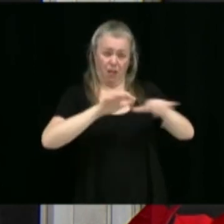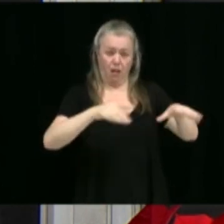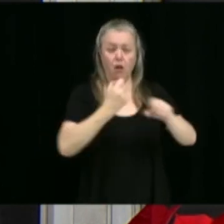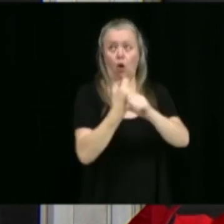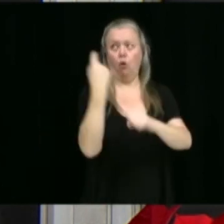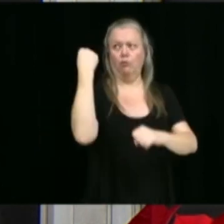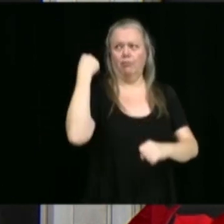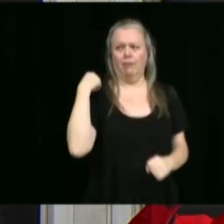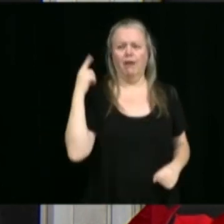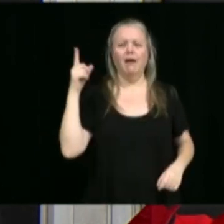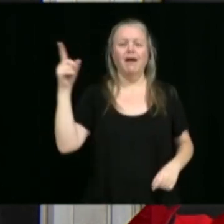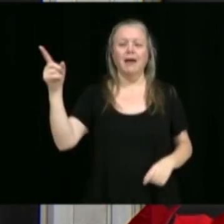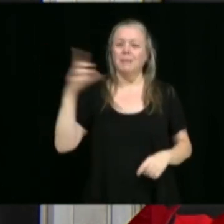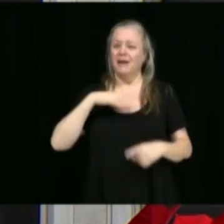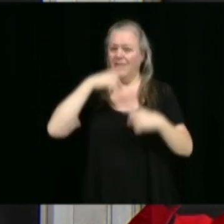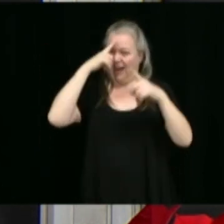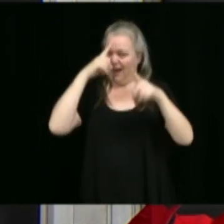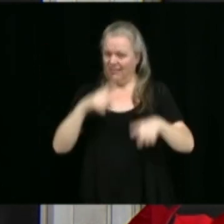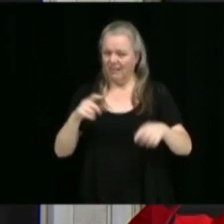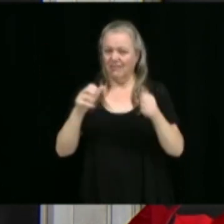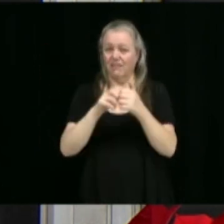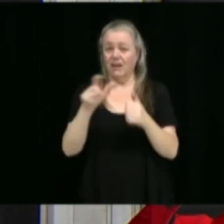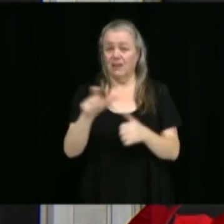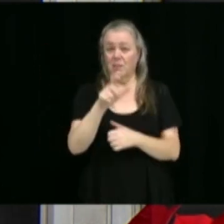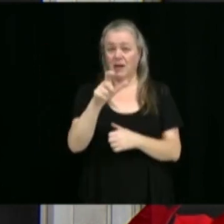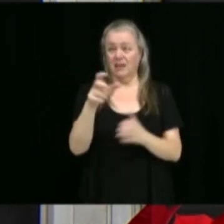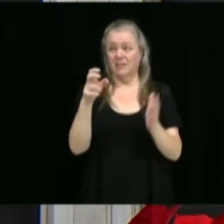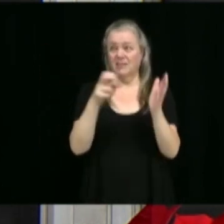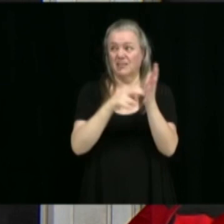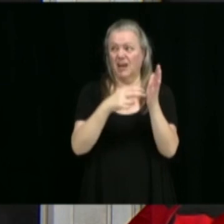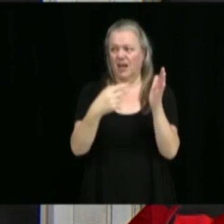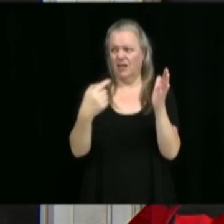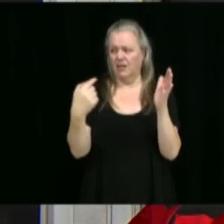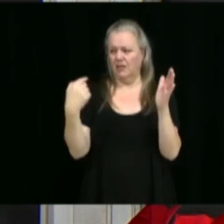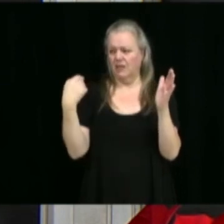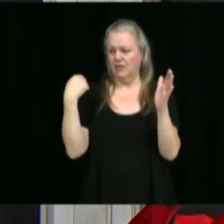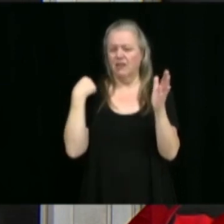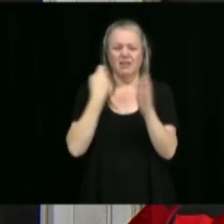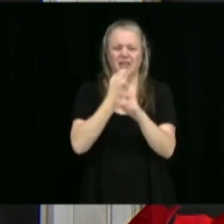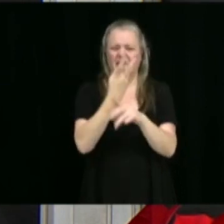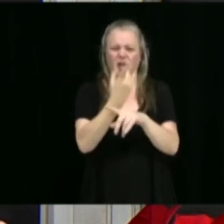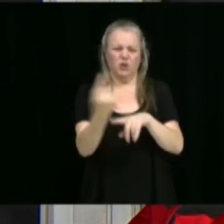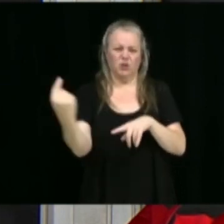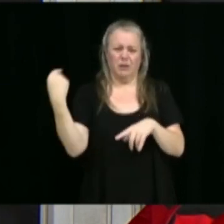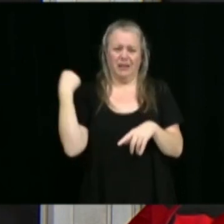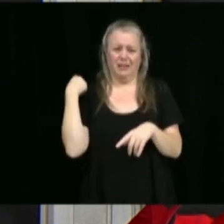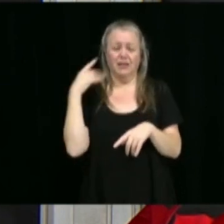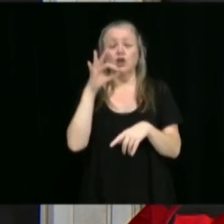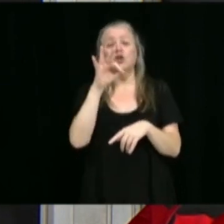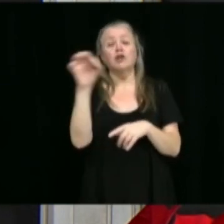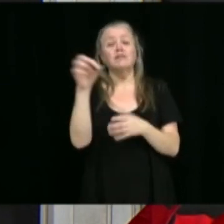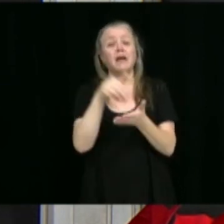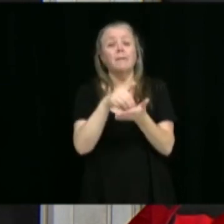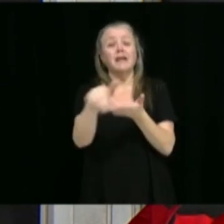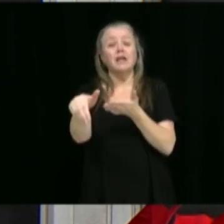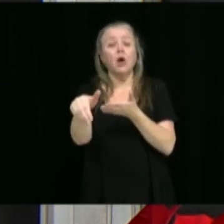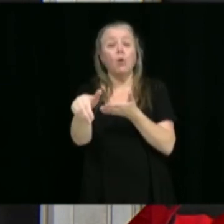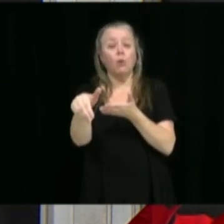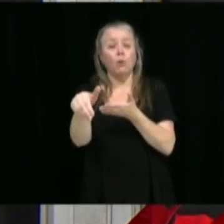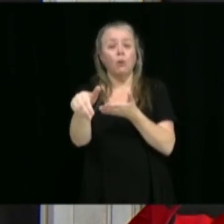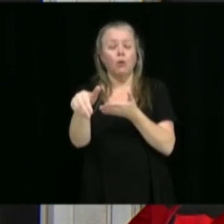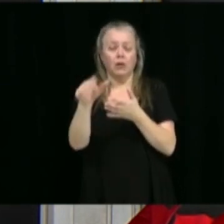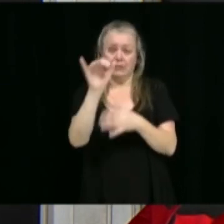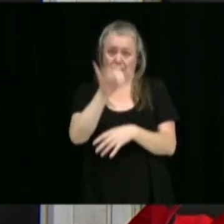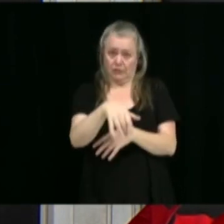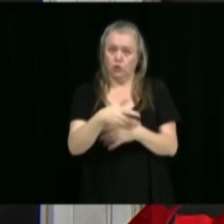déjà, l'entente avec le Québec a été signée qu'il y a quelques semaines, là, le 900 millions là, de part et